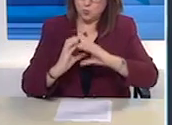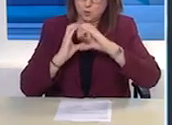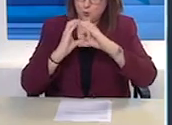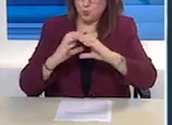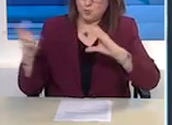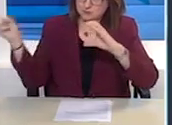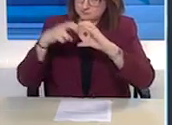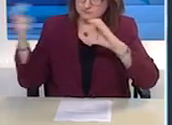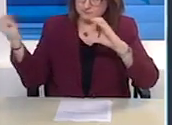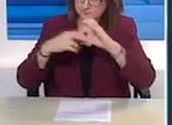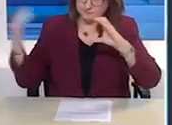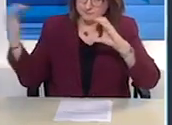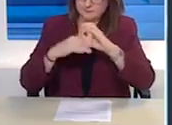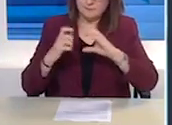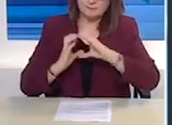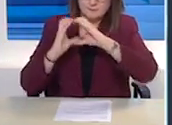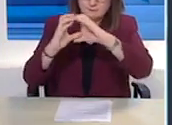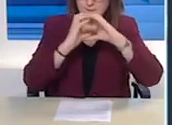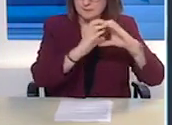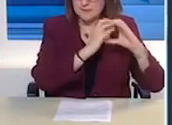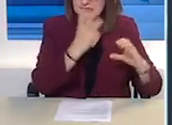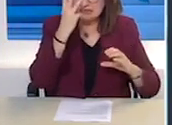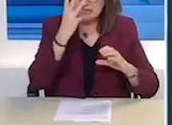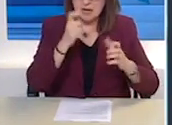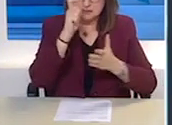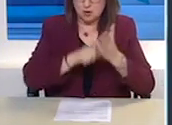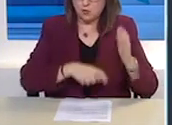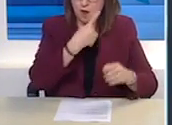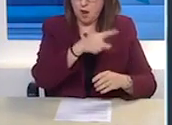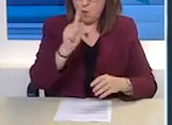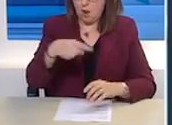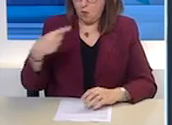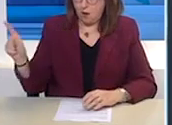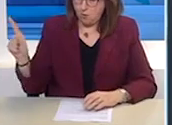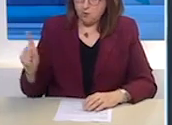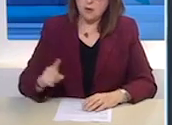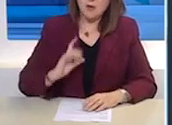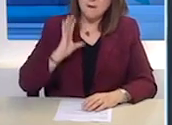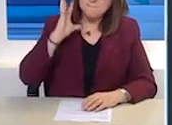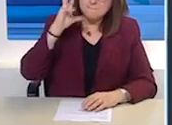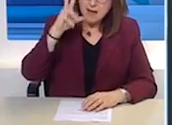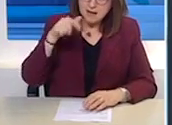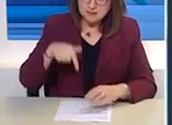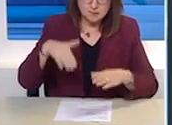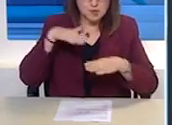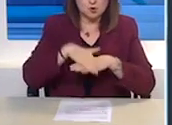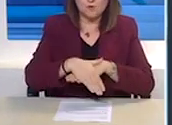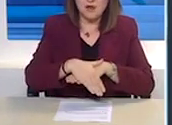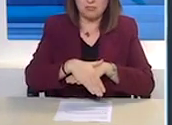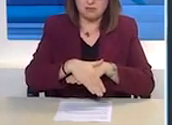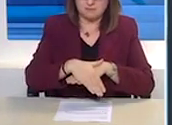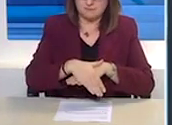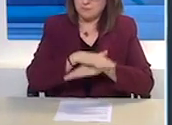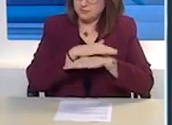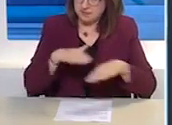σε 3 διαφορετικά ξενοδοχεία και θα ολοκληρωθεί σήμερα όλη η διαδικασία αυτή μέχρι αργά το βράδυ. Άρα μέχρι αργά το